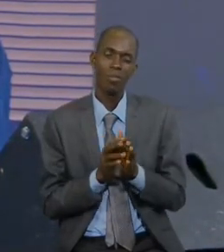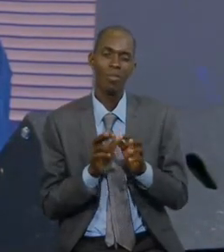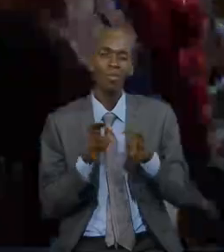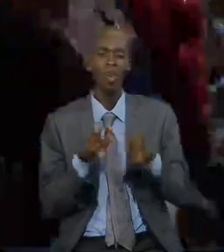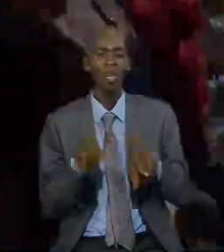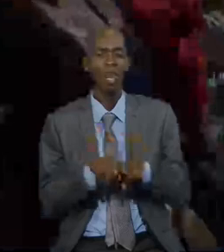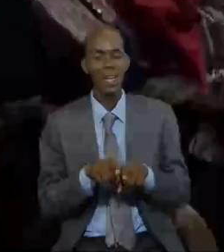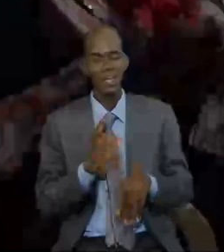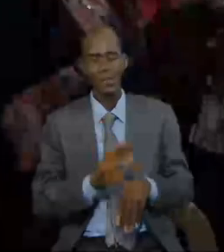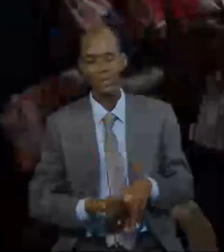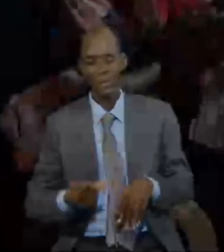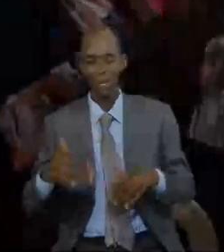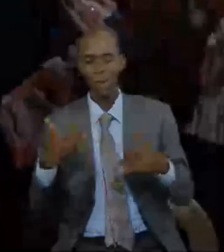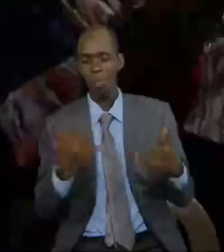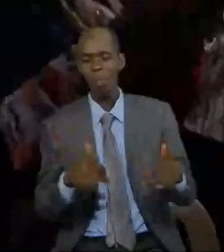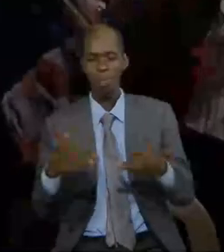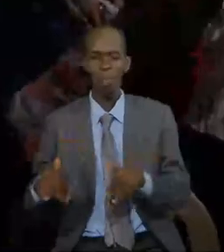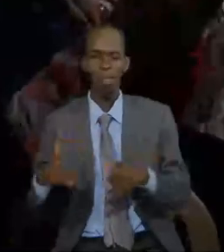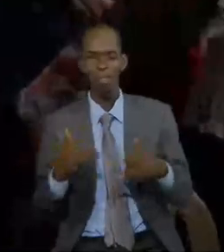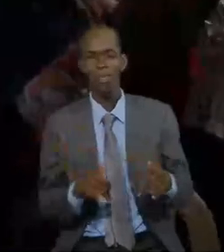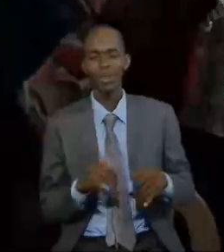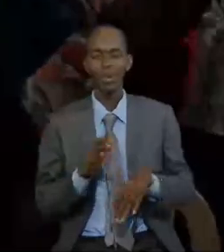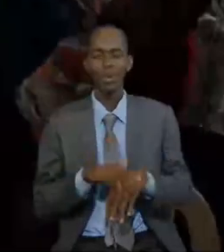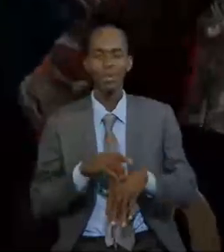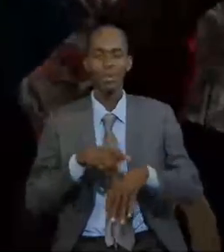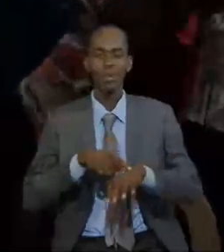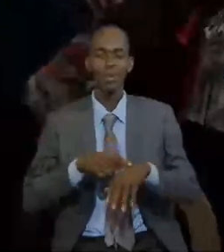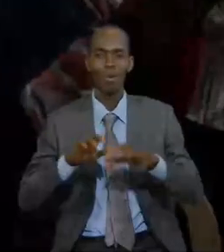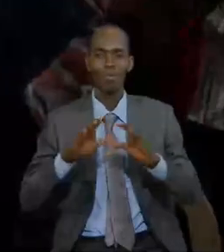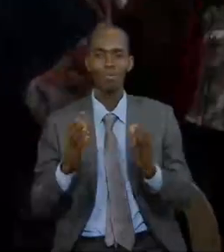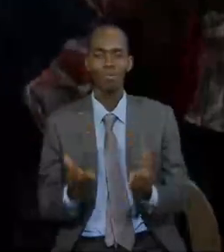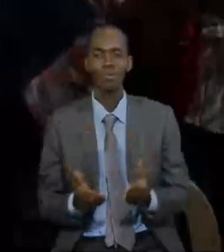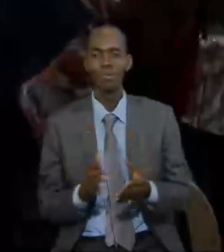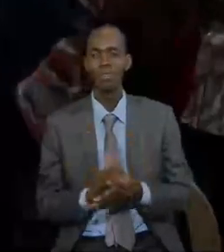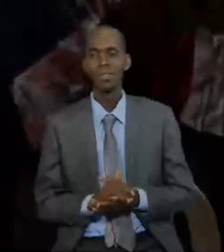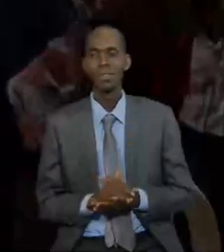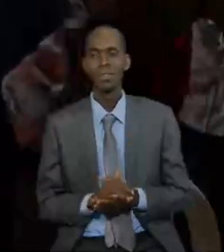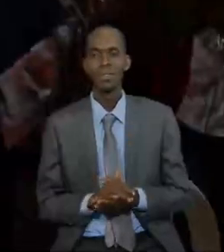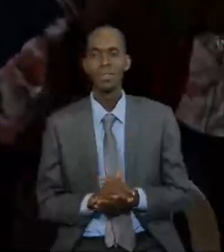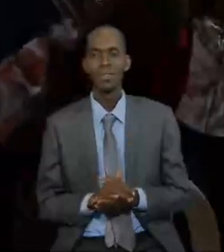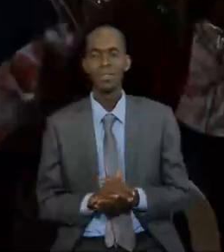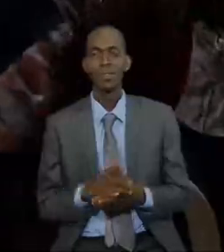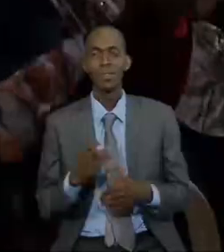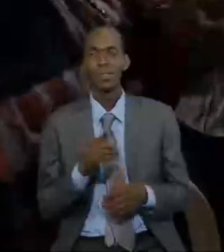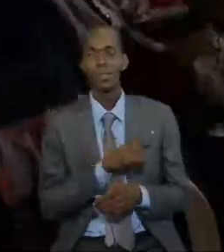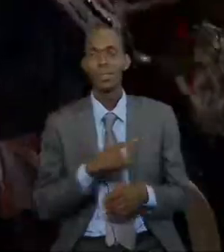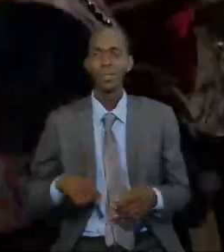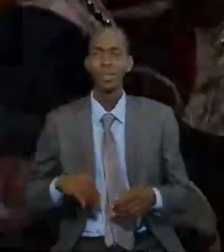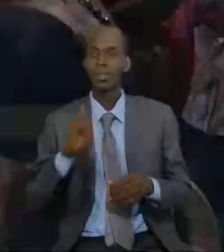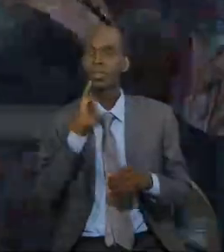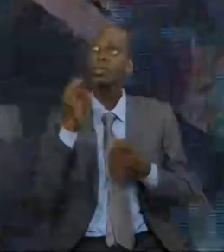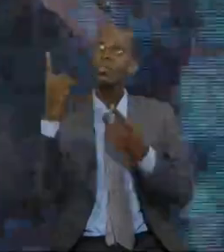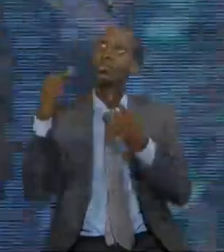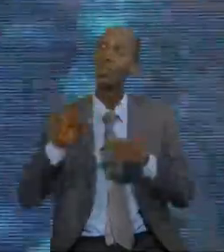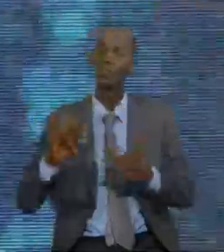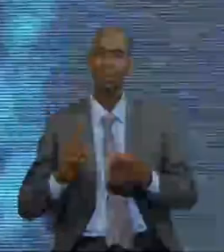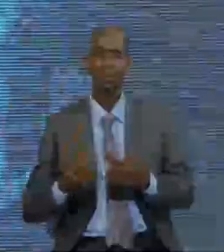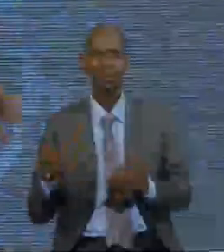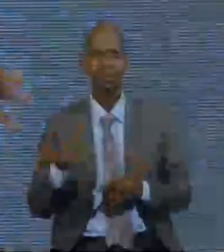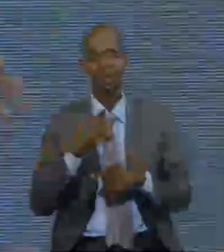vous acclamations sont comme pour les enfants qui jouent sur le terrain de football le Seigneur vient vers vous